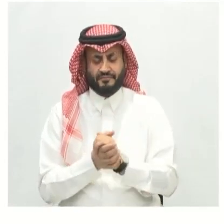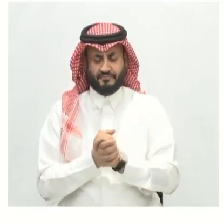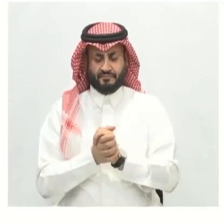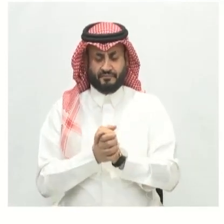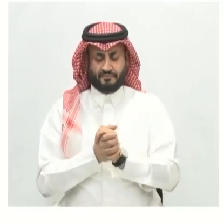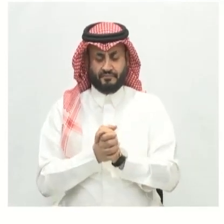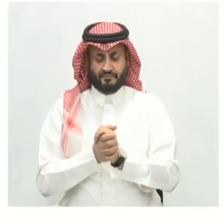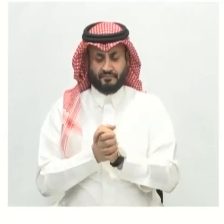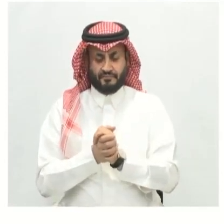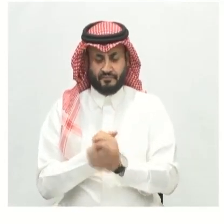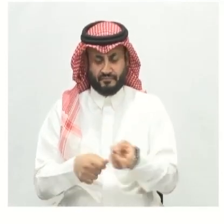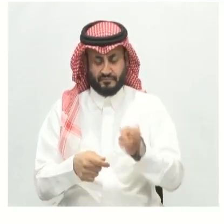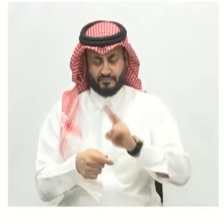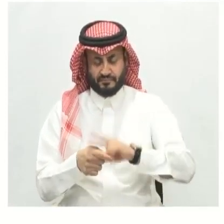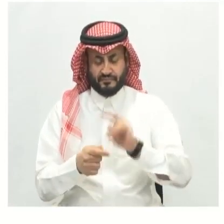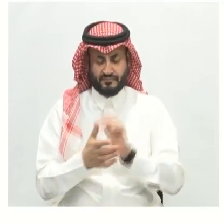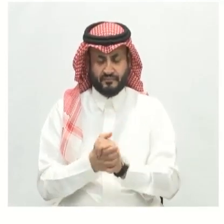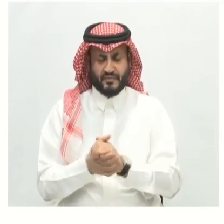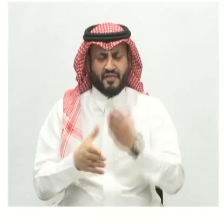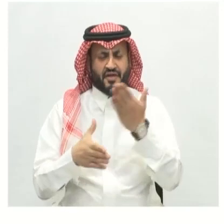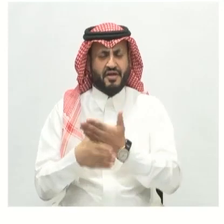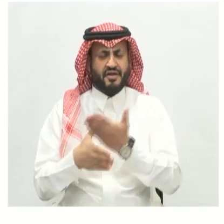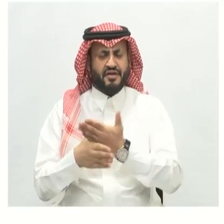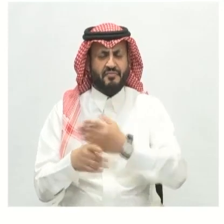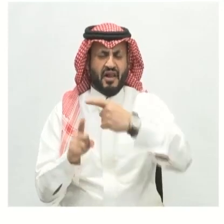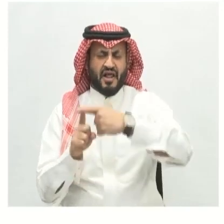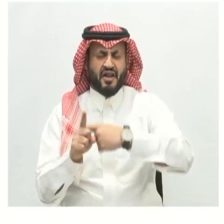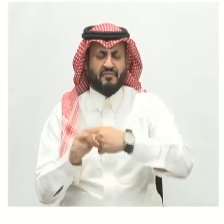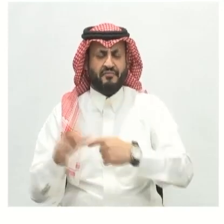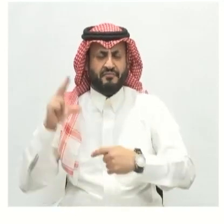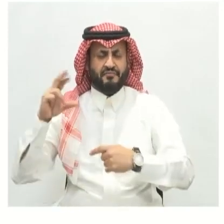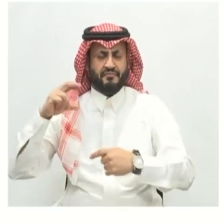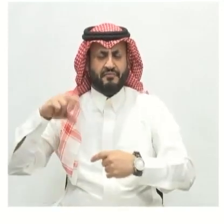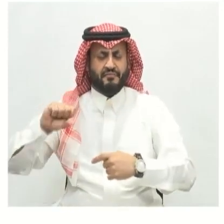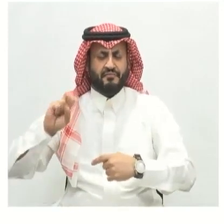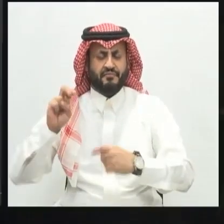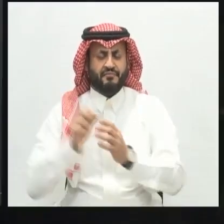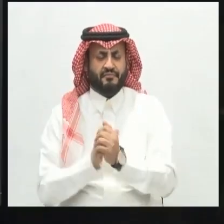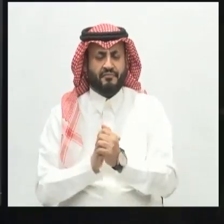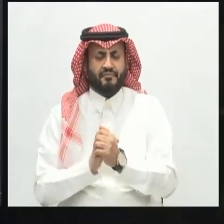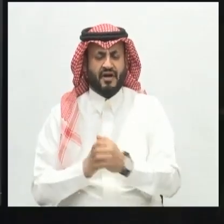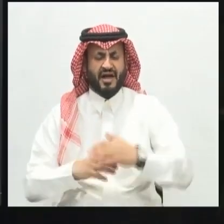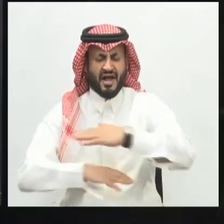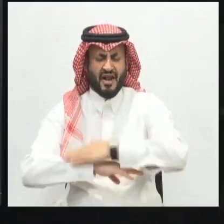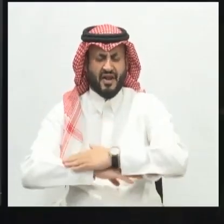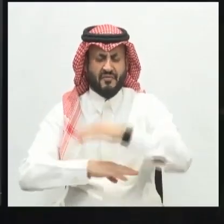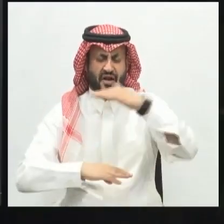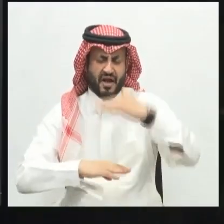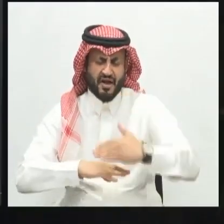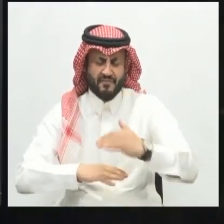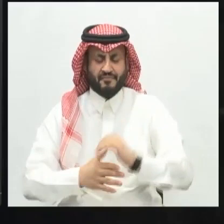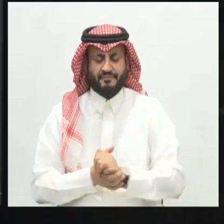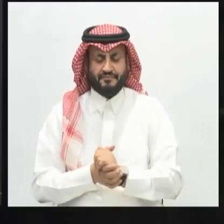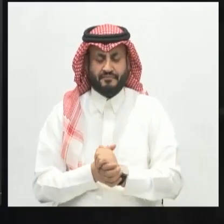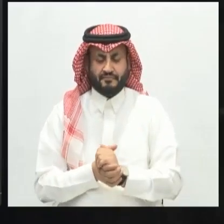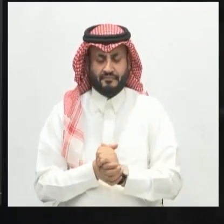بالاخلاق مره اخرى اسباب ضعف الذوق العام ضعف مستوى التربيه الصحيحه عند